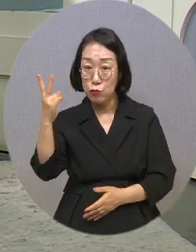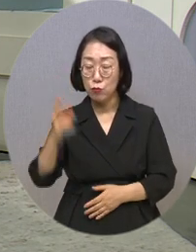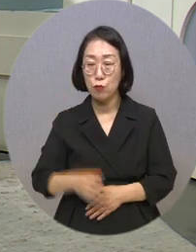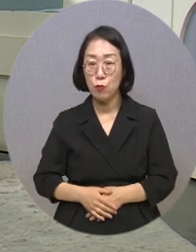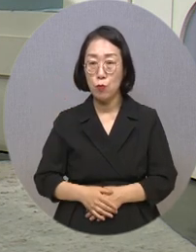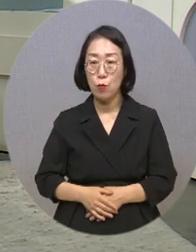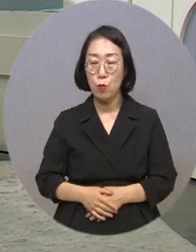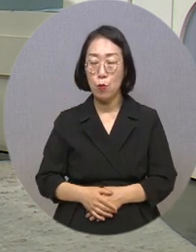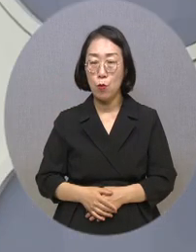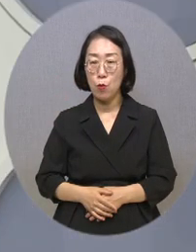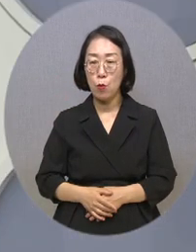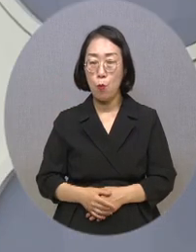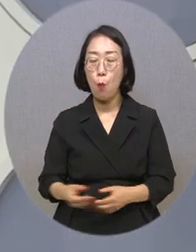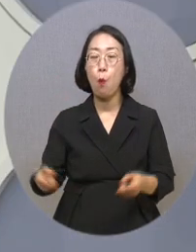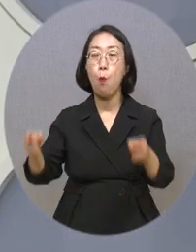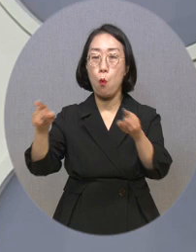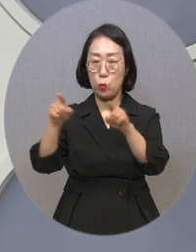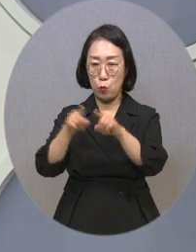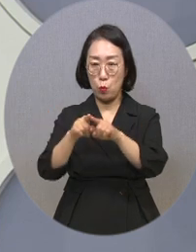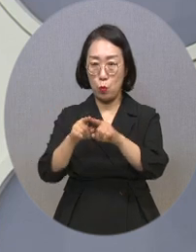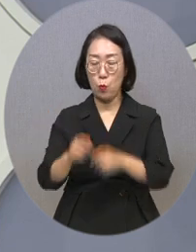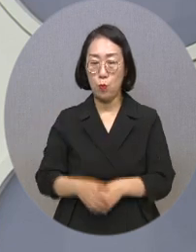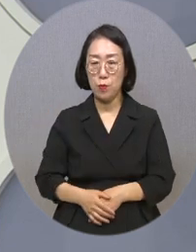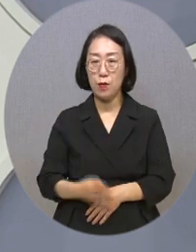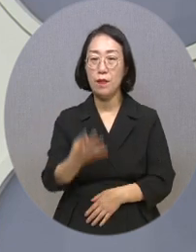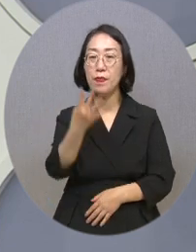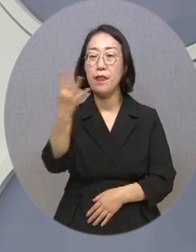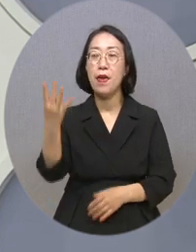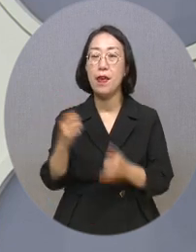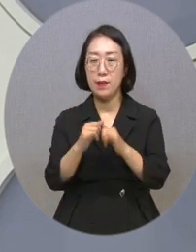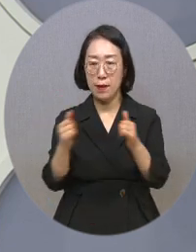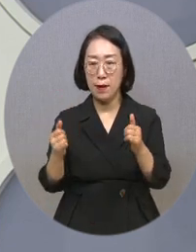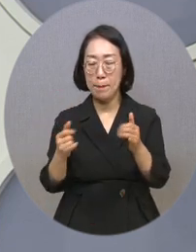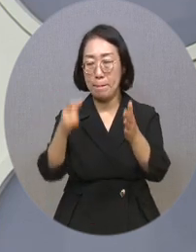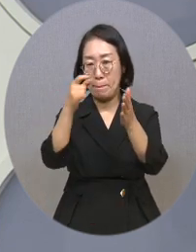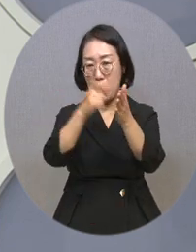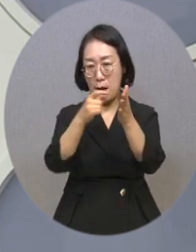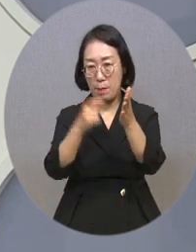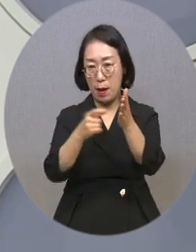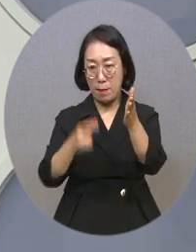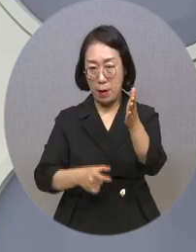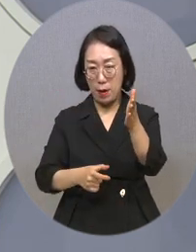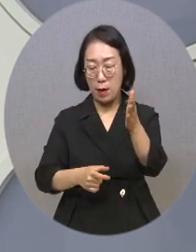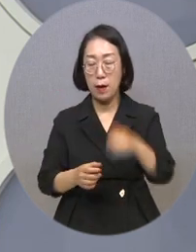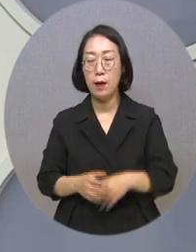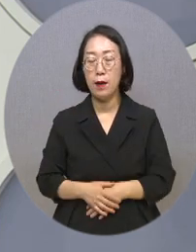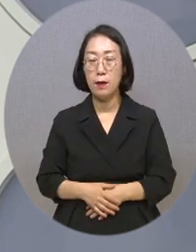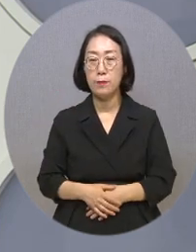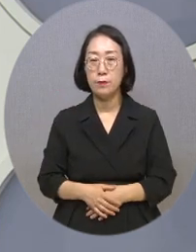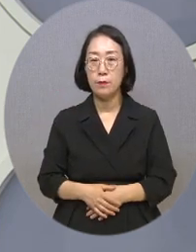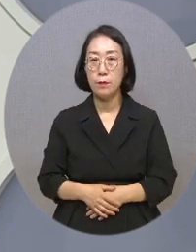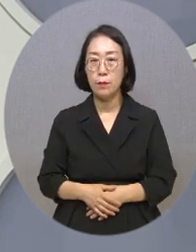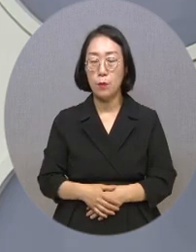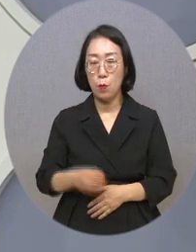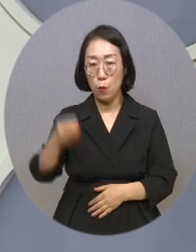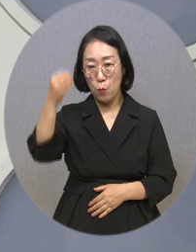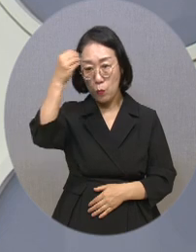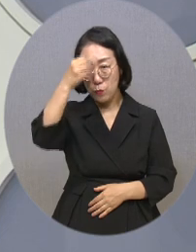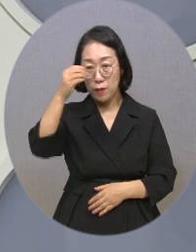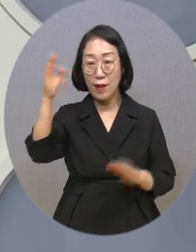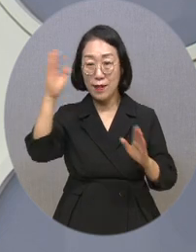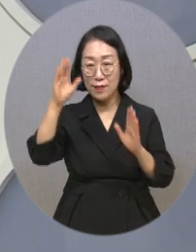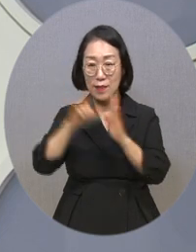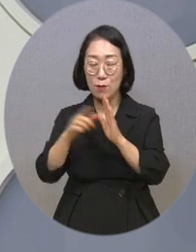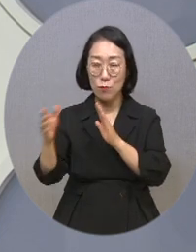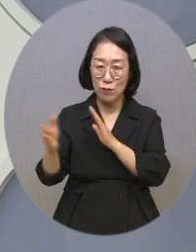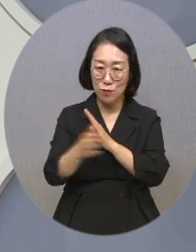공동 대표로 해서 저희가 네 명이서 같이 했고요. 아, 그 고등학교부터 다